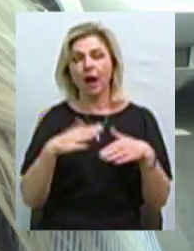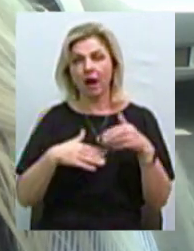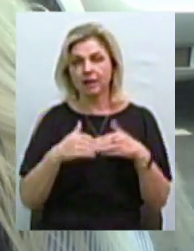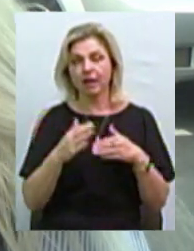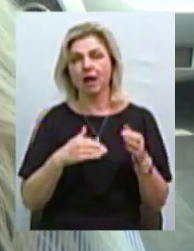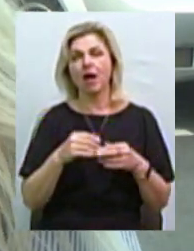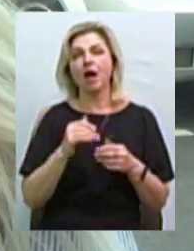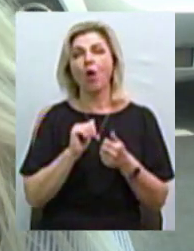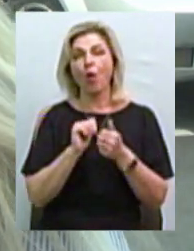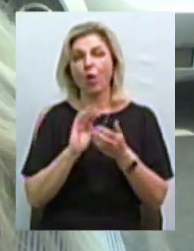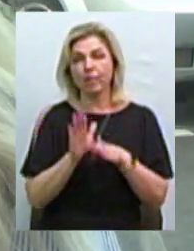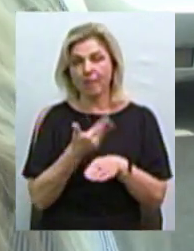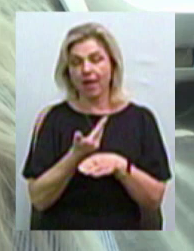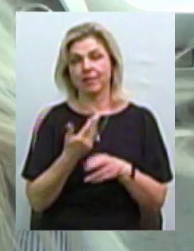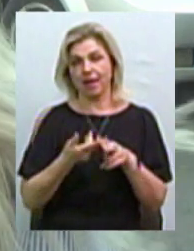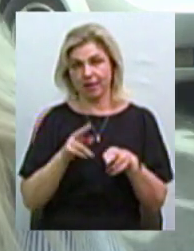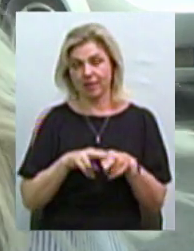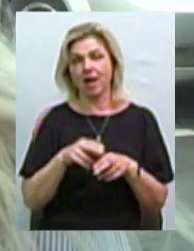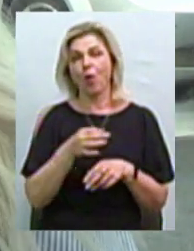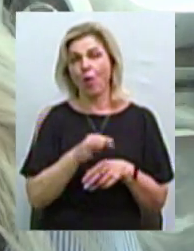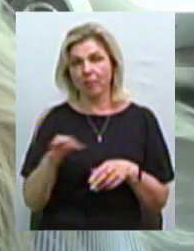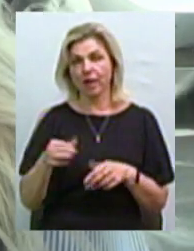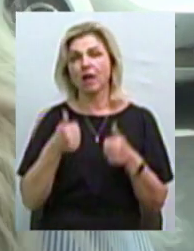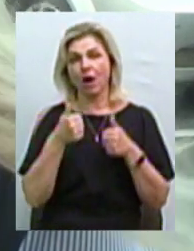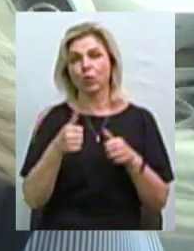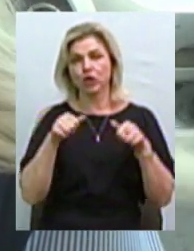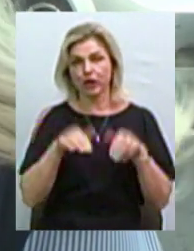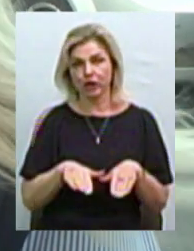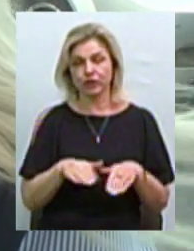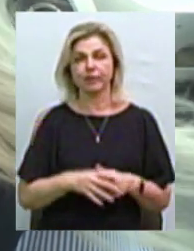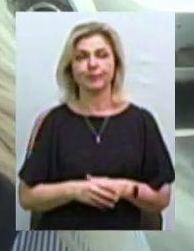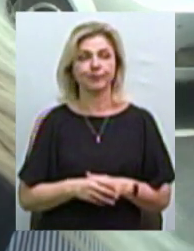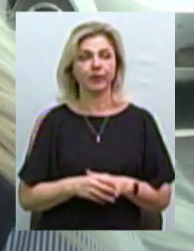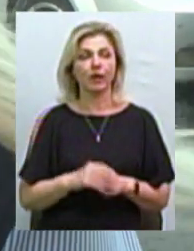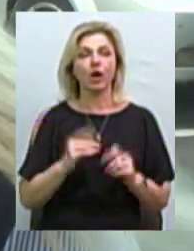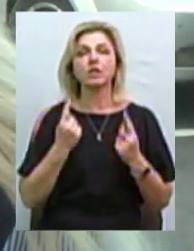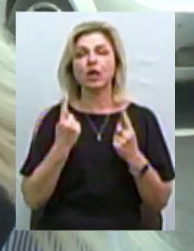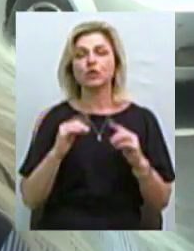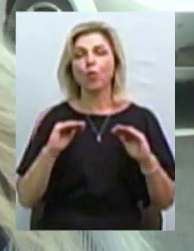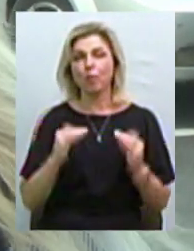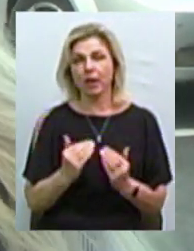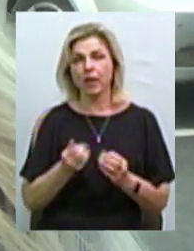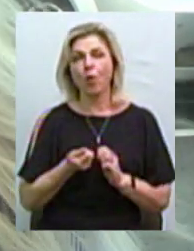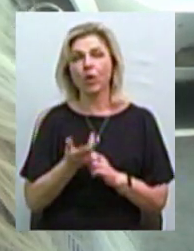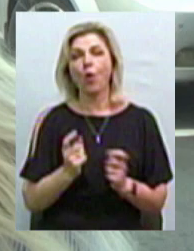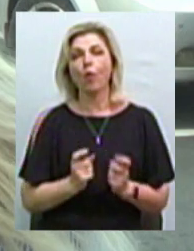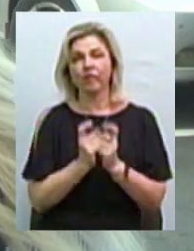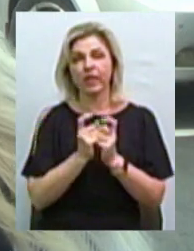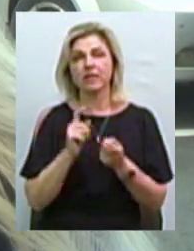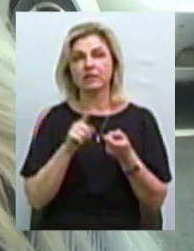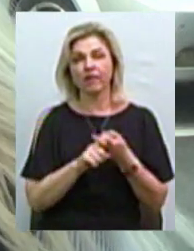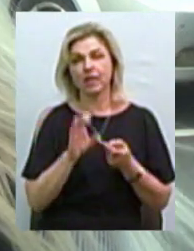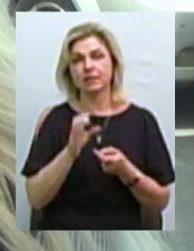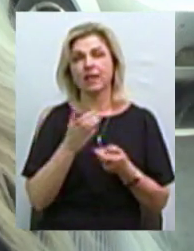номіналу – хороше рішення. Обслуговування на касах відбувається набагато швидше. Значно зменшилася кількість конфліктних ситуацій, пов'язаних з